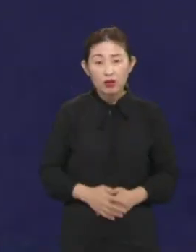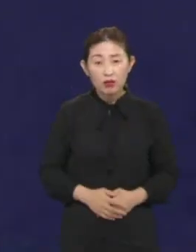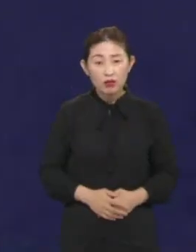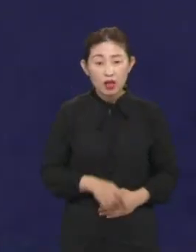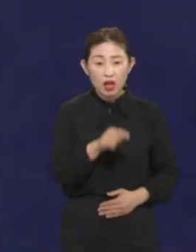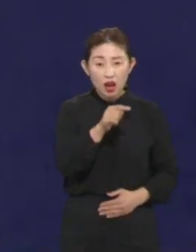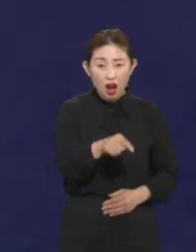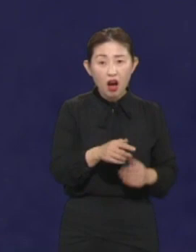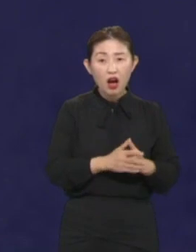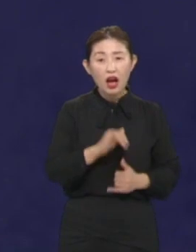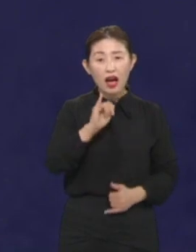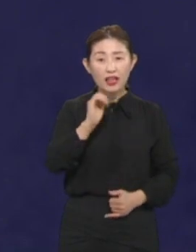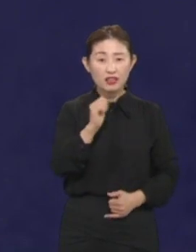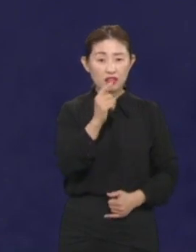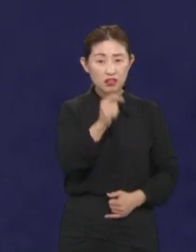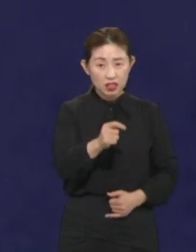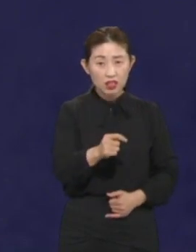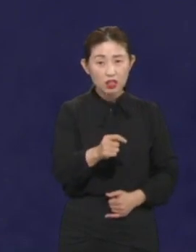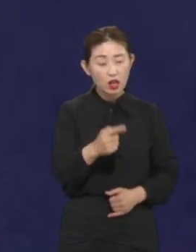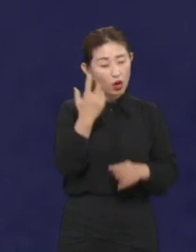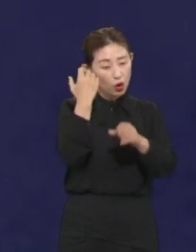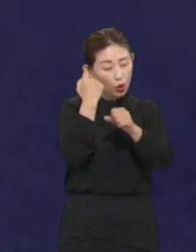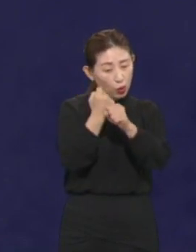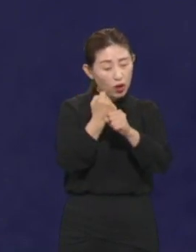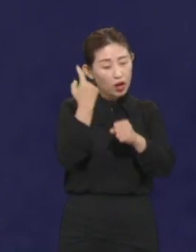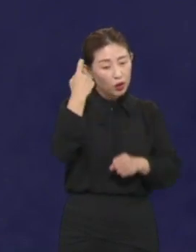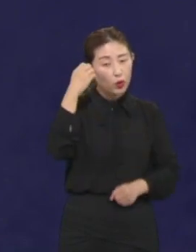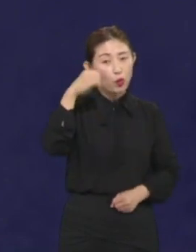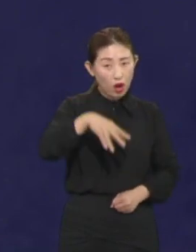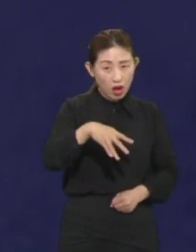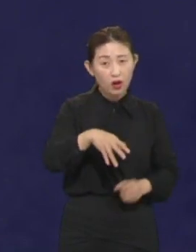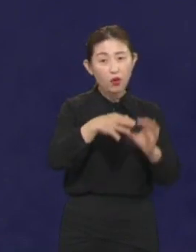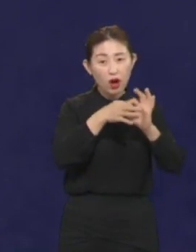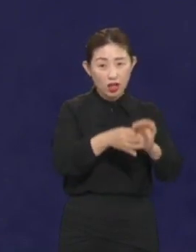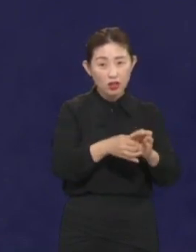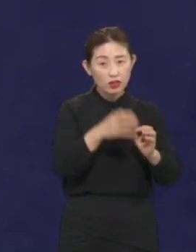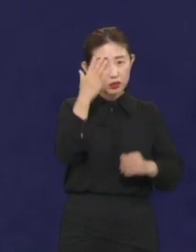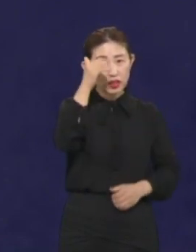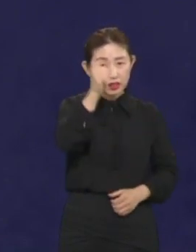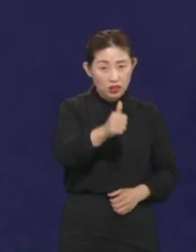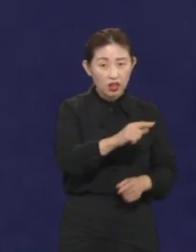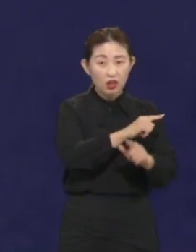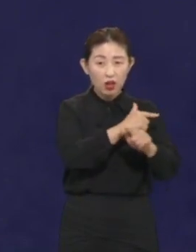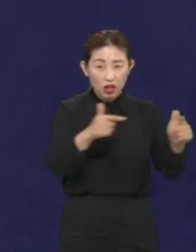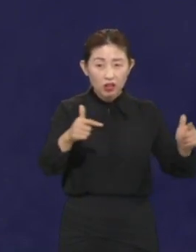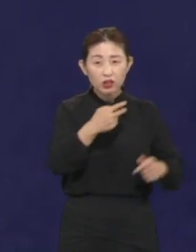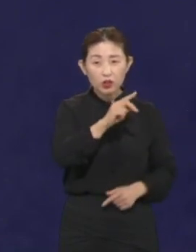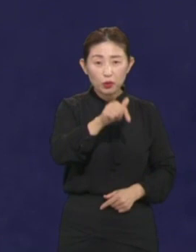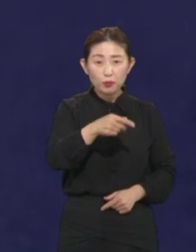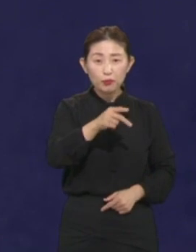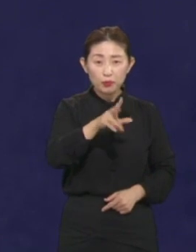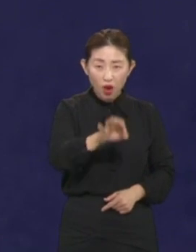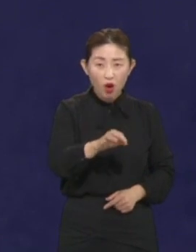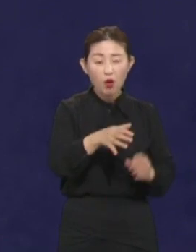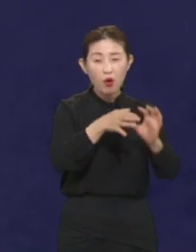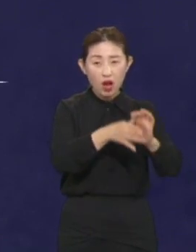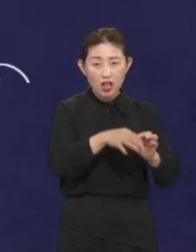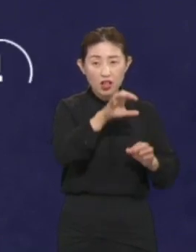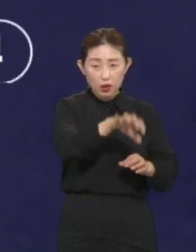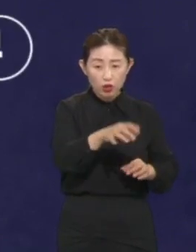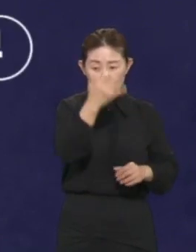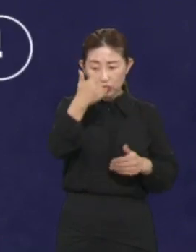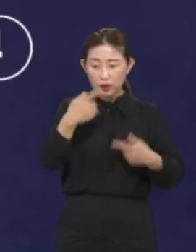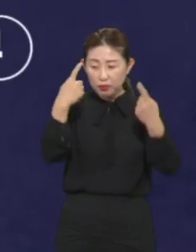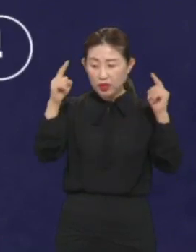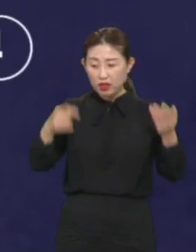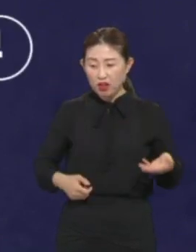한밭대는 IST과학공학원 설립 관련 세부 내용에 특임총장 자리와 공학계열 덕명 캠퍼스 전면 재배치를 충남대에